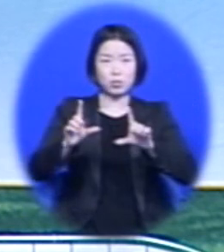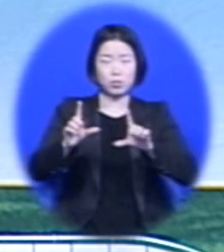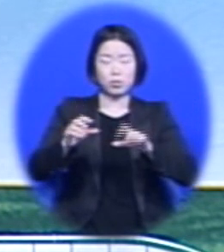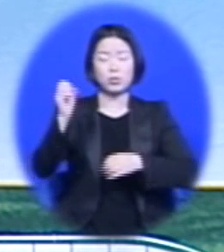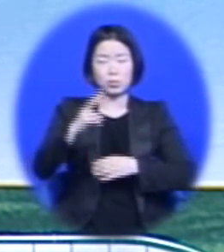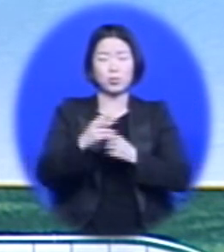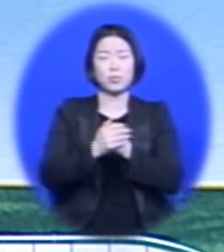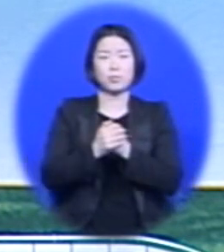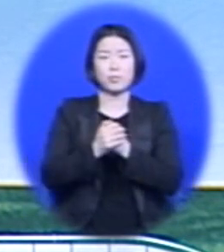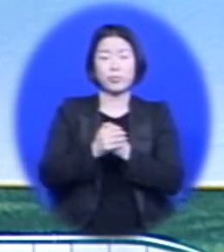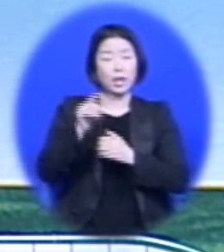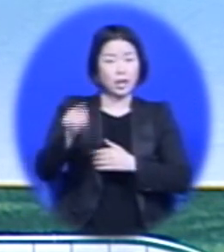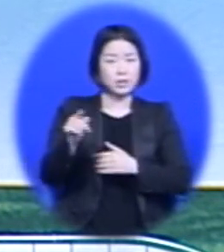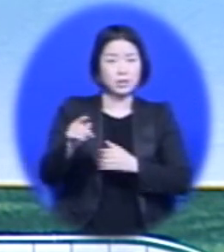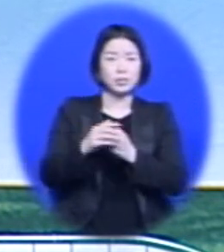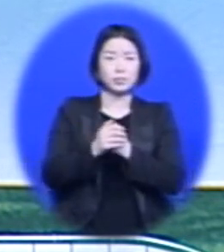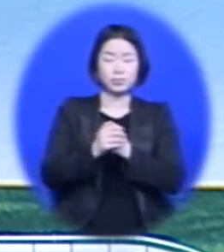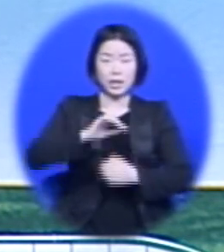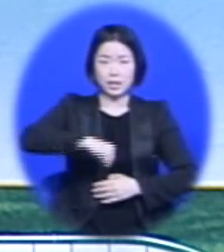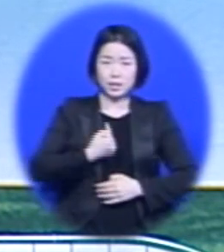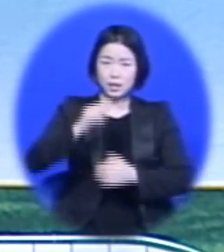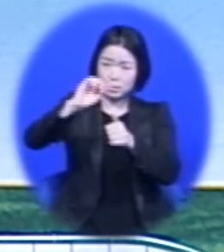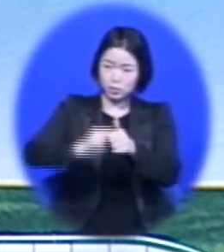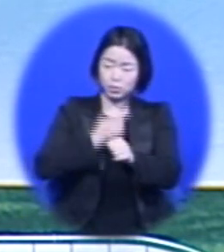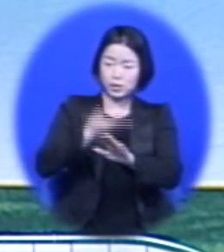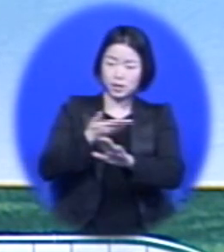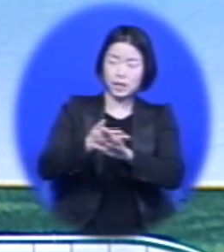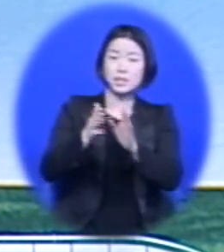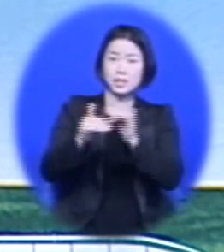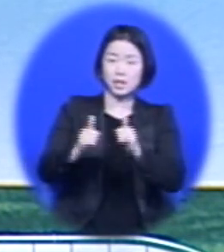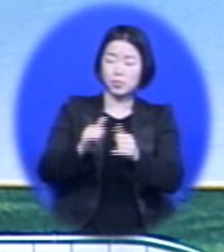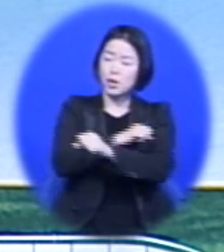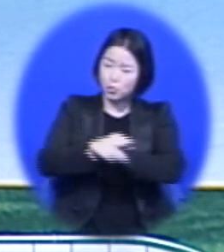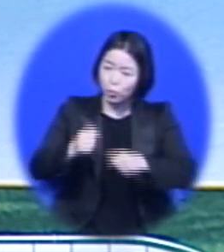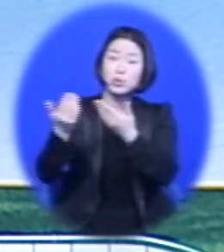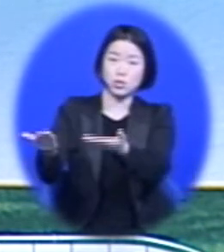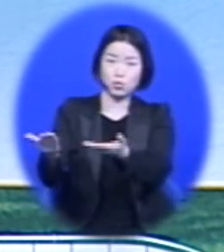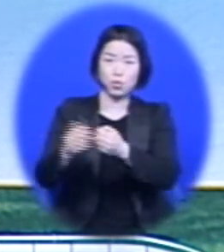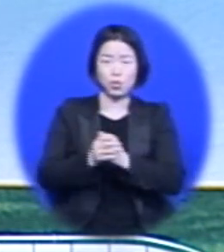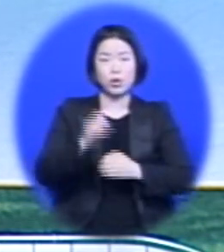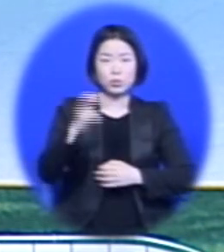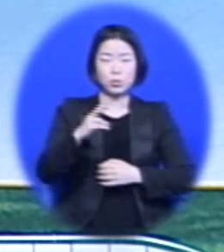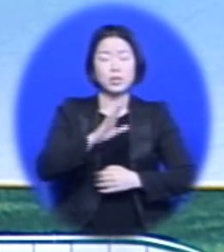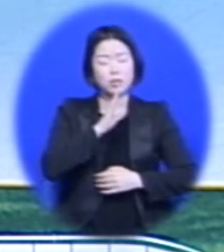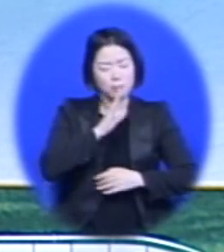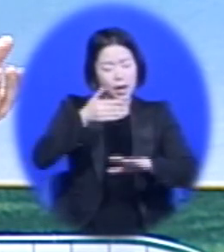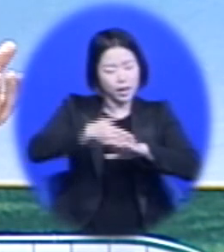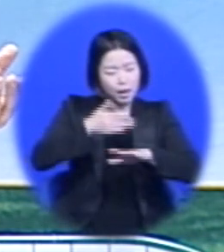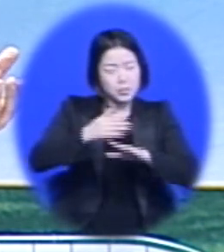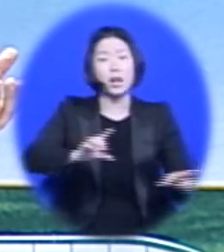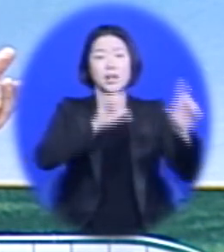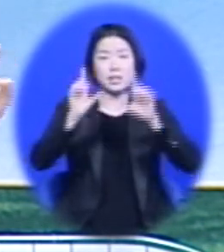그리고 그는 자기 스스로도 다른 사람을 용서하고 그리고 정말 감사의